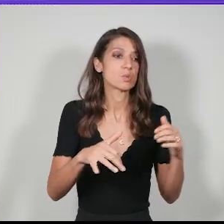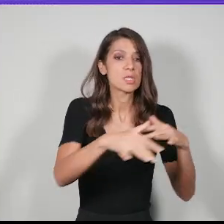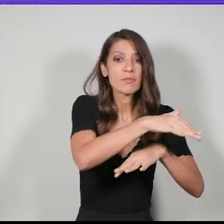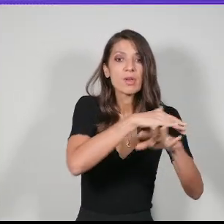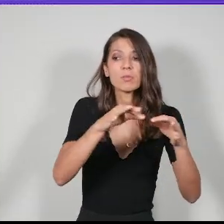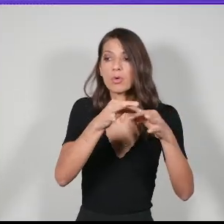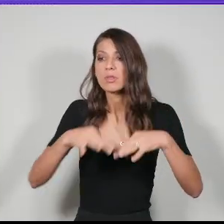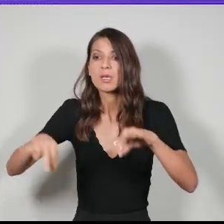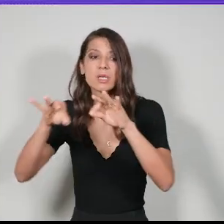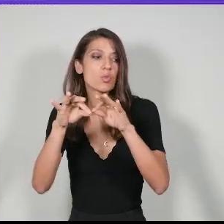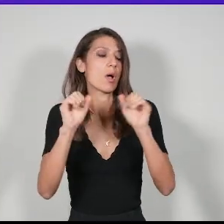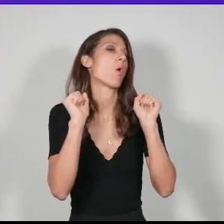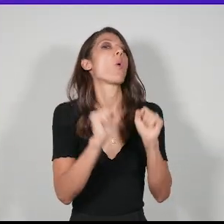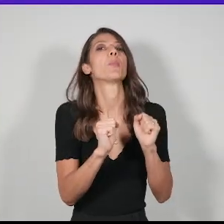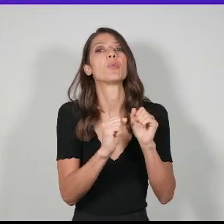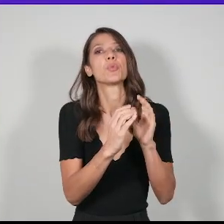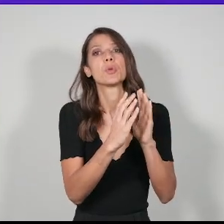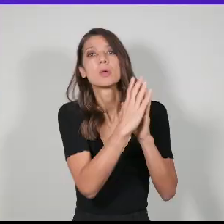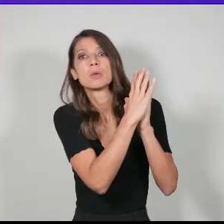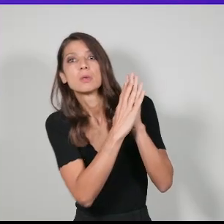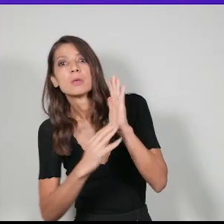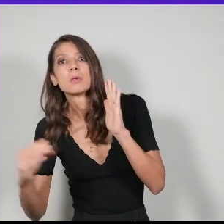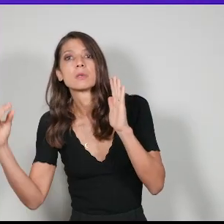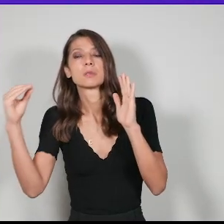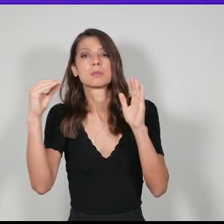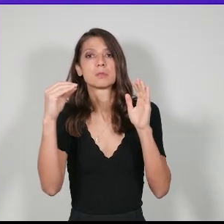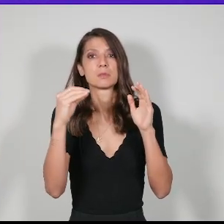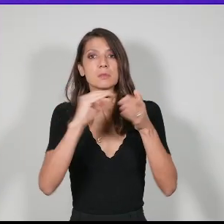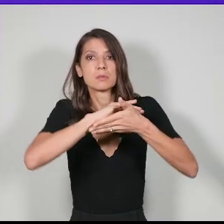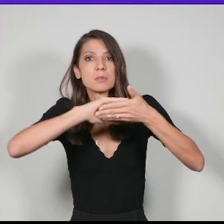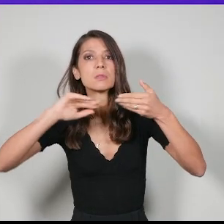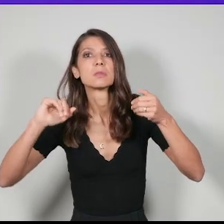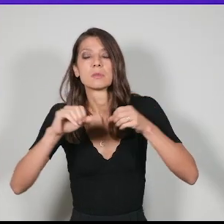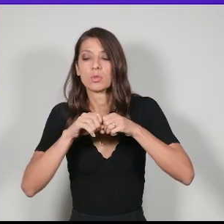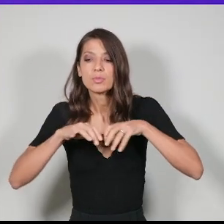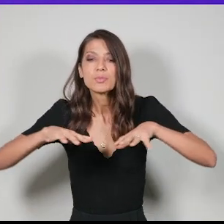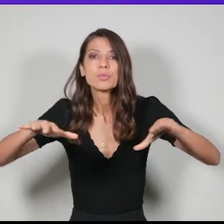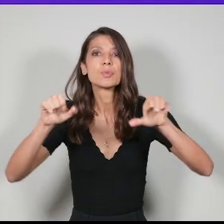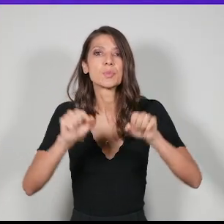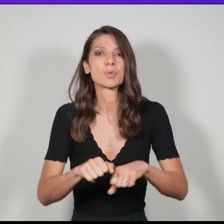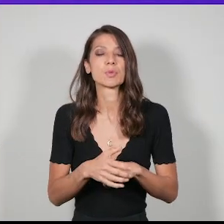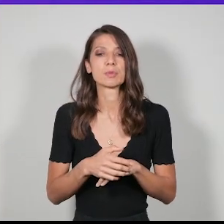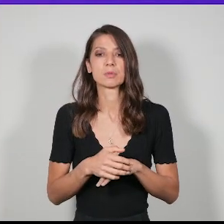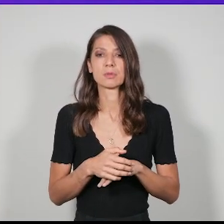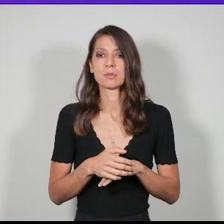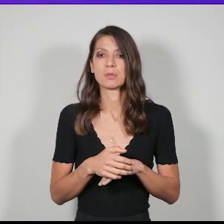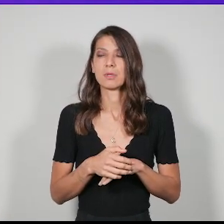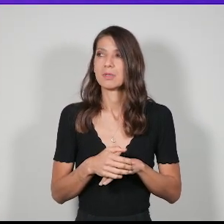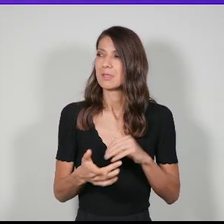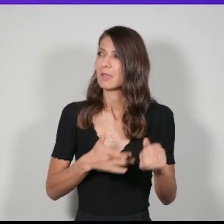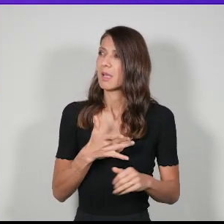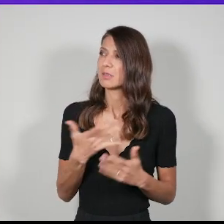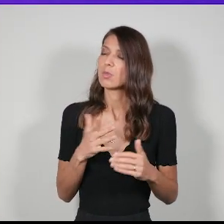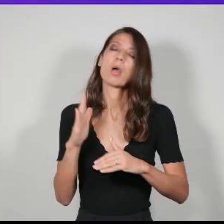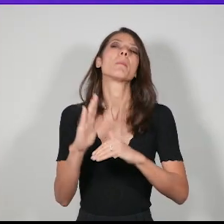territoires. Ce que vous dites et qui est intéressant, c'est en effet de voir aussi dans quelle mesure ce